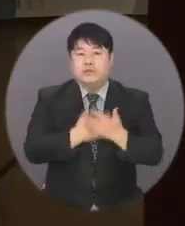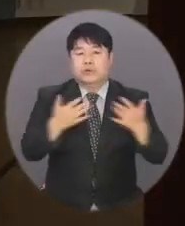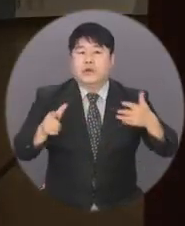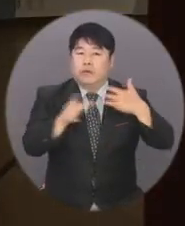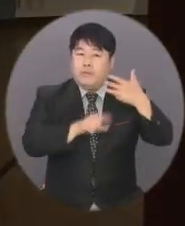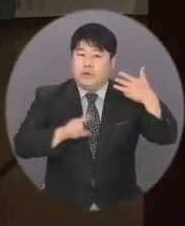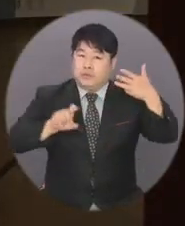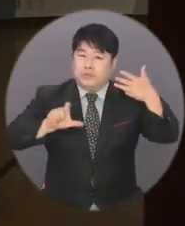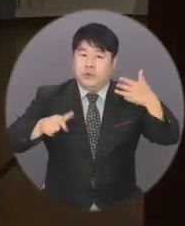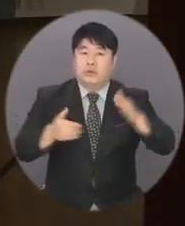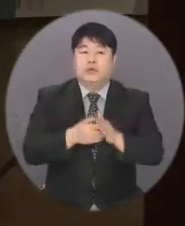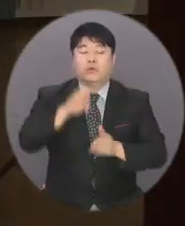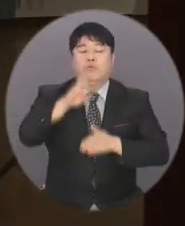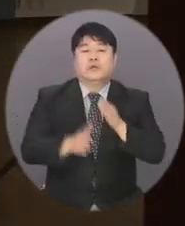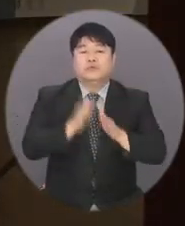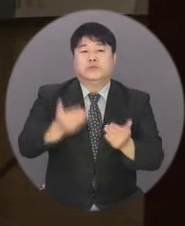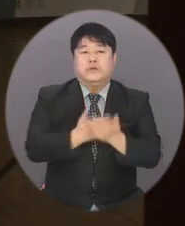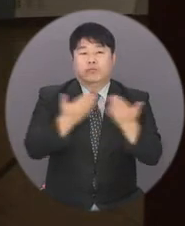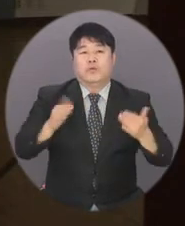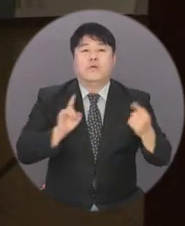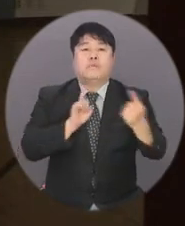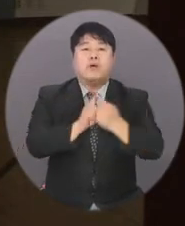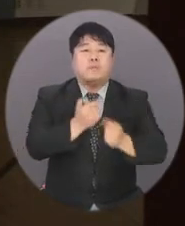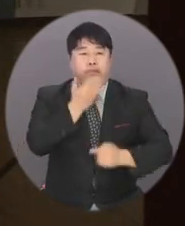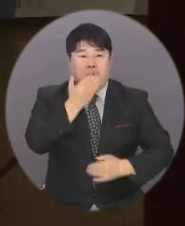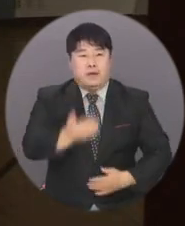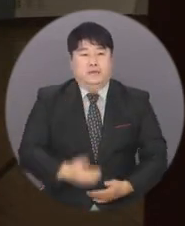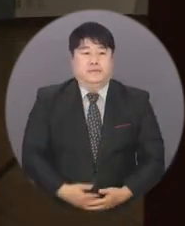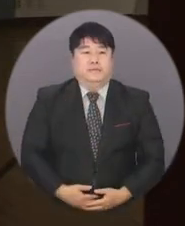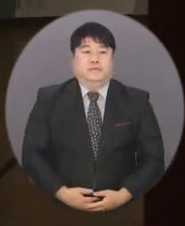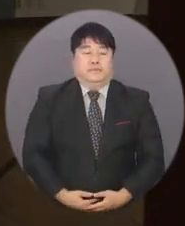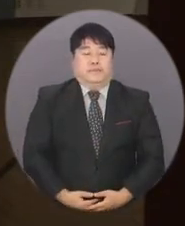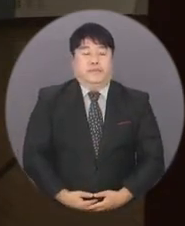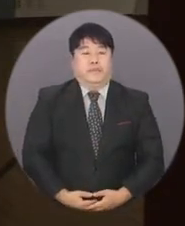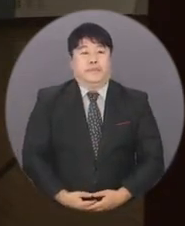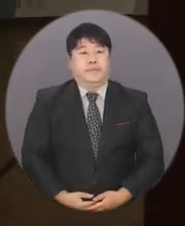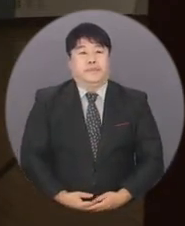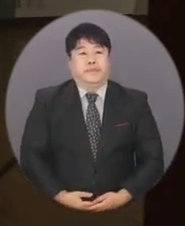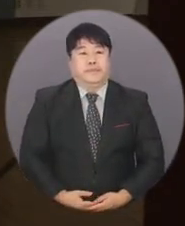15일까지 광주 시립미술관에서 만나볼 수 있습니다. MBC 뉴스 한신구입니다.